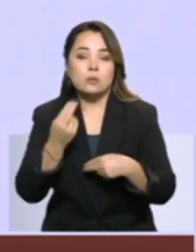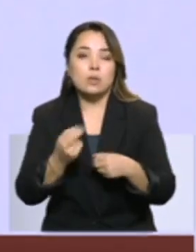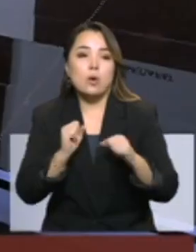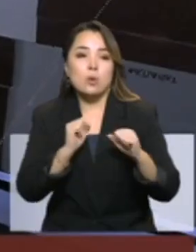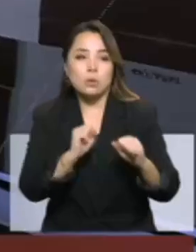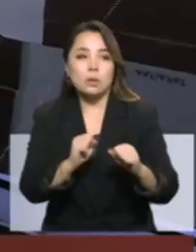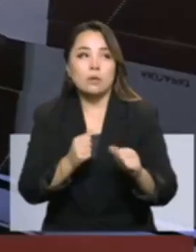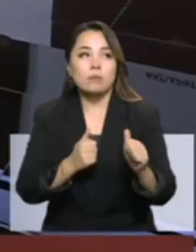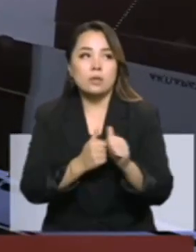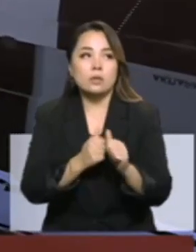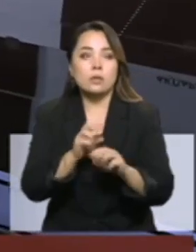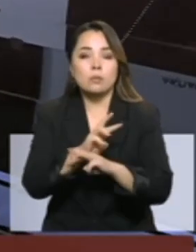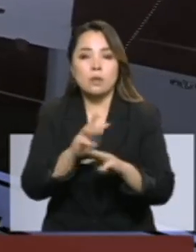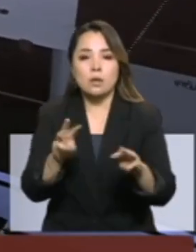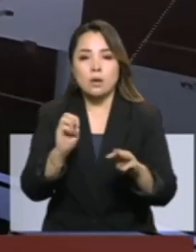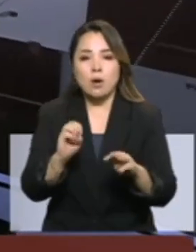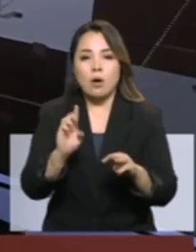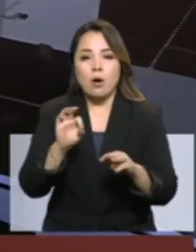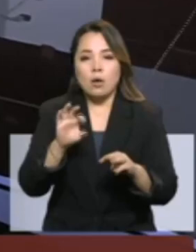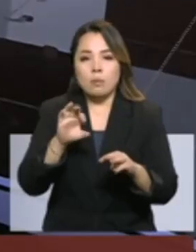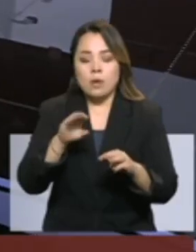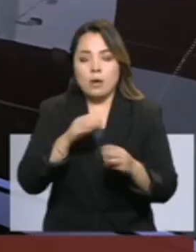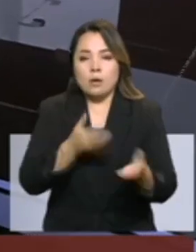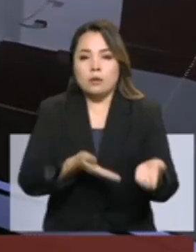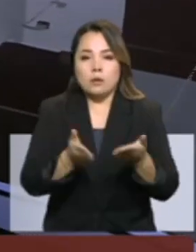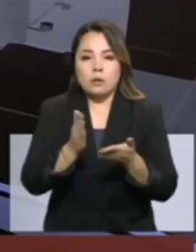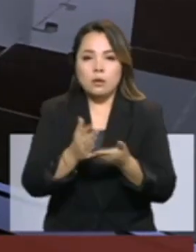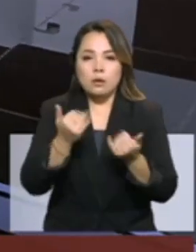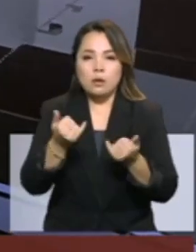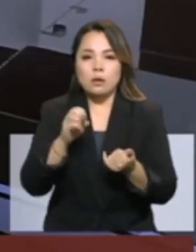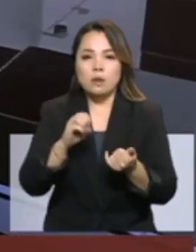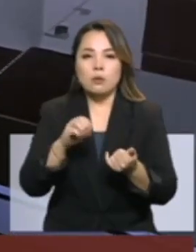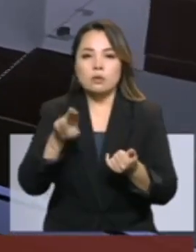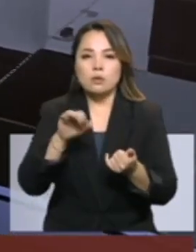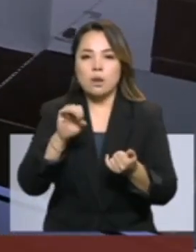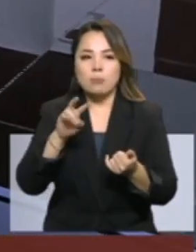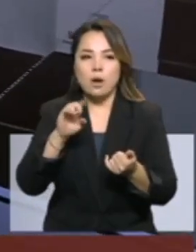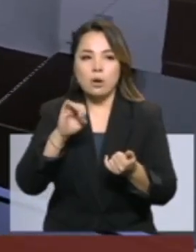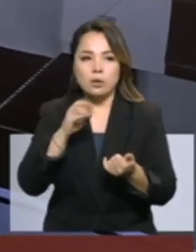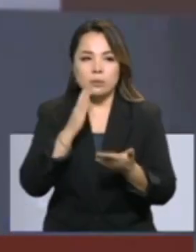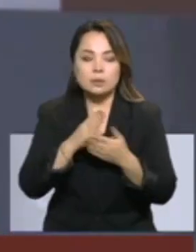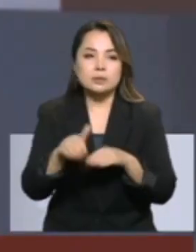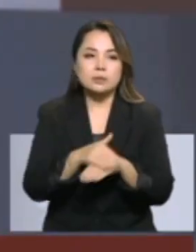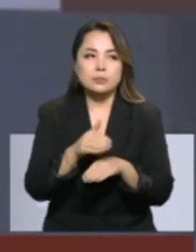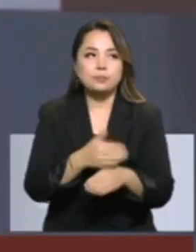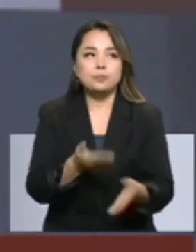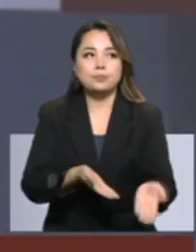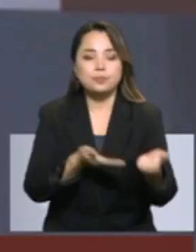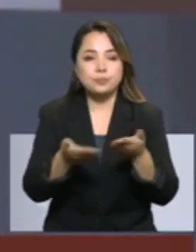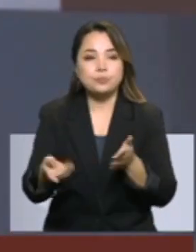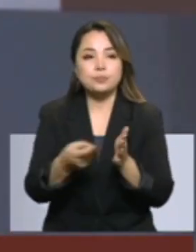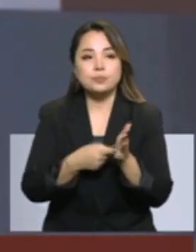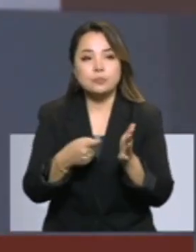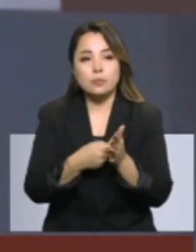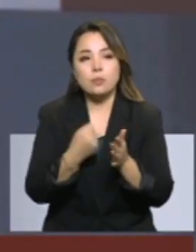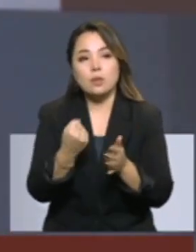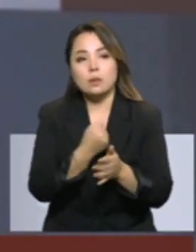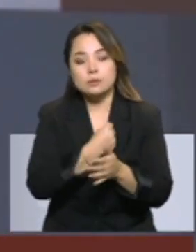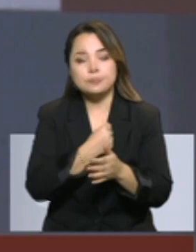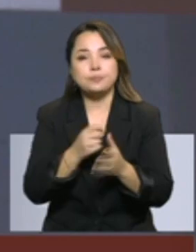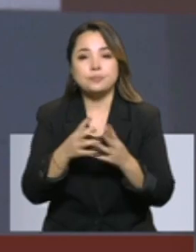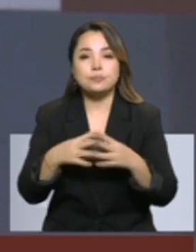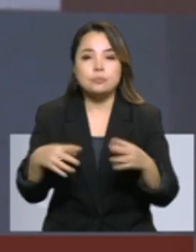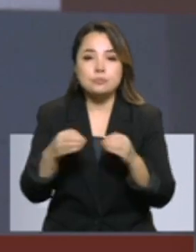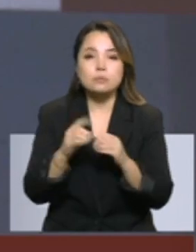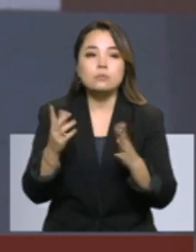қорғау вице-министрі Ербол Оспановты шақырдық. Ербол Дүйсебайұлы, қайырлы күн. Енді қарағандылық қара жамылған отбасыларға қандай